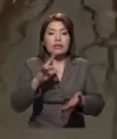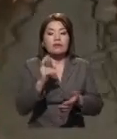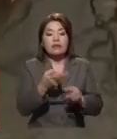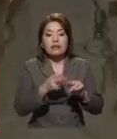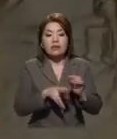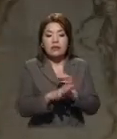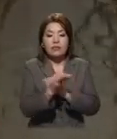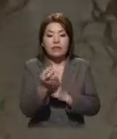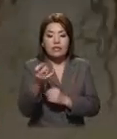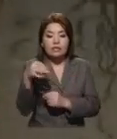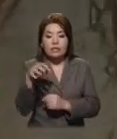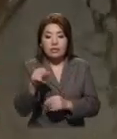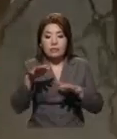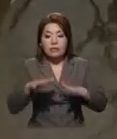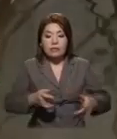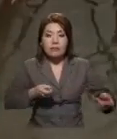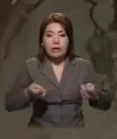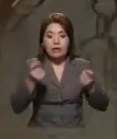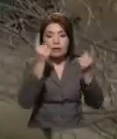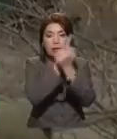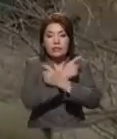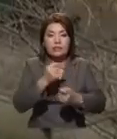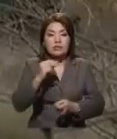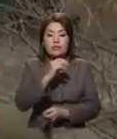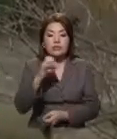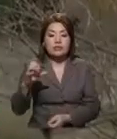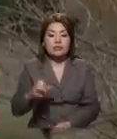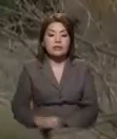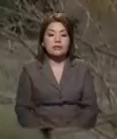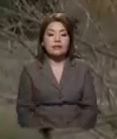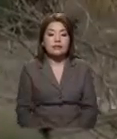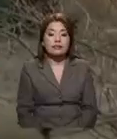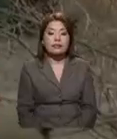и Альтштадт. Местные власти объявили режим ЧС.